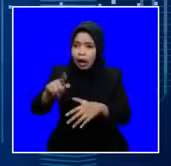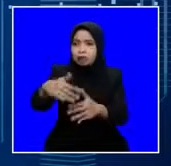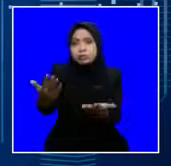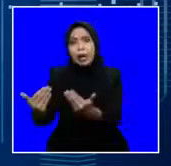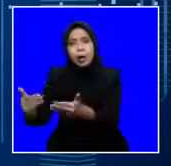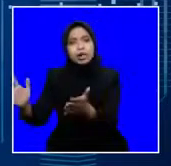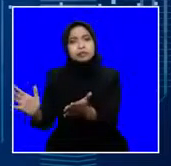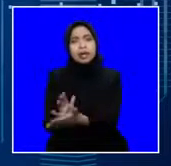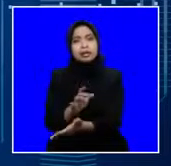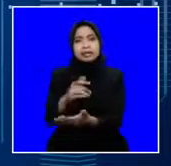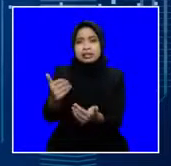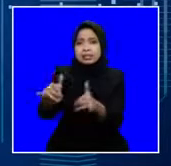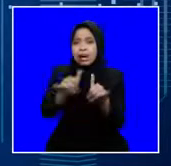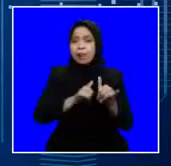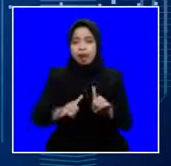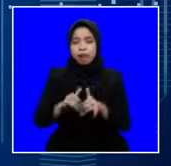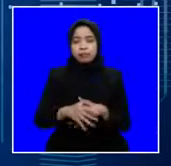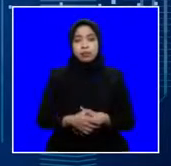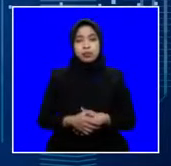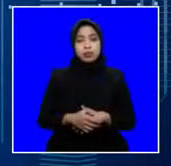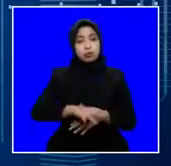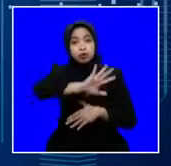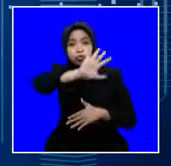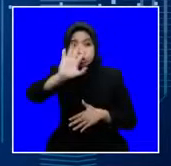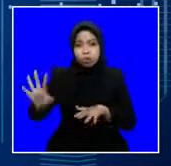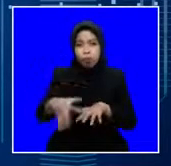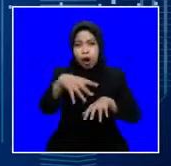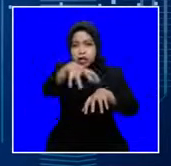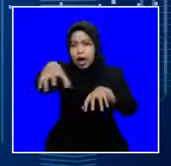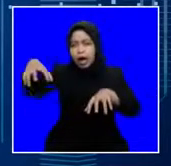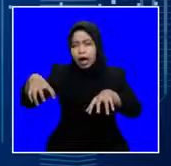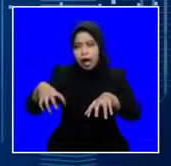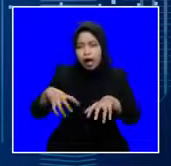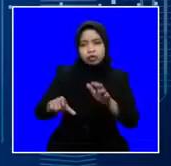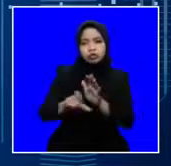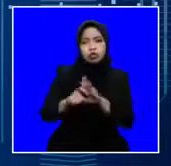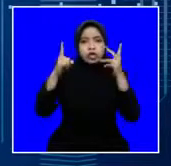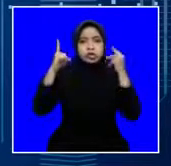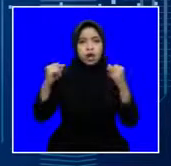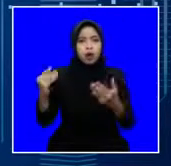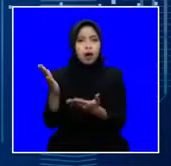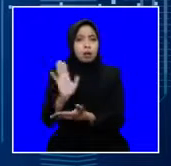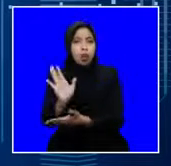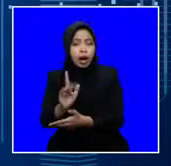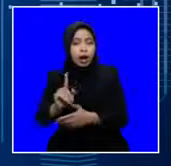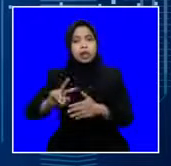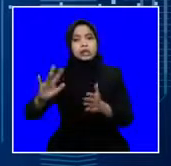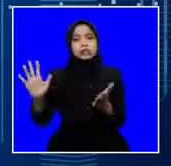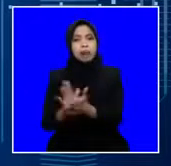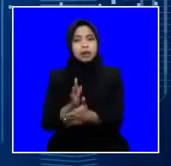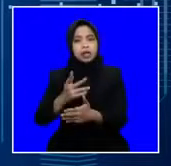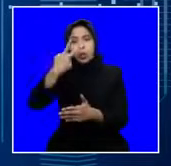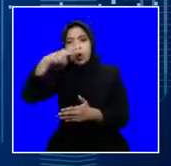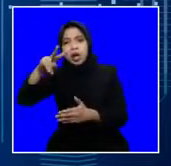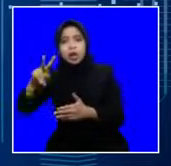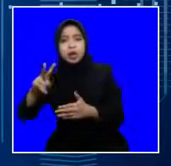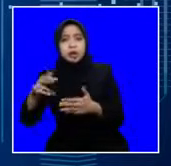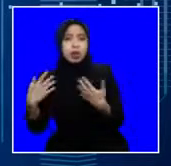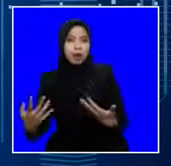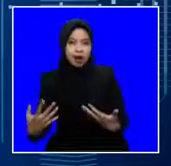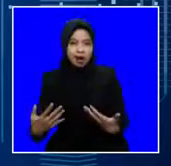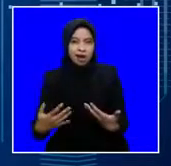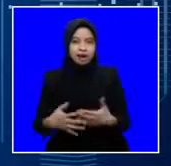kesempatan. Tidak semua anak-anak kita di daerah-daerah, misalnya di luar Jawa, yang punya kesempatan untuk keluar negeri misalnya.